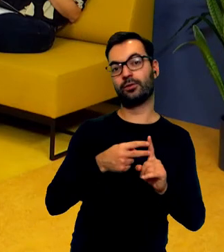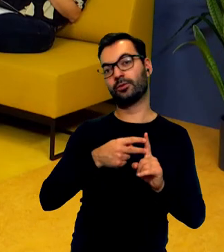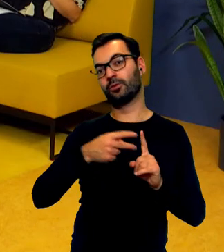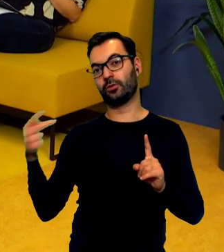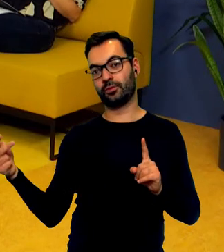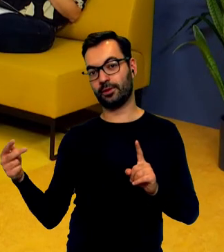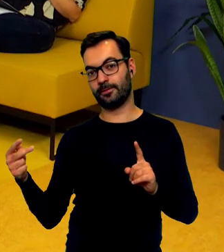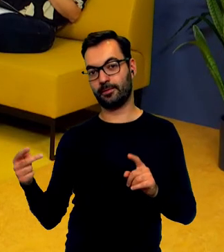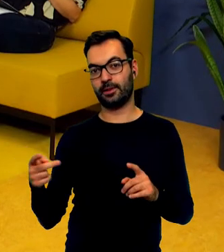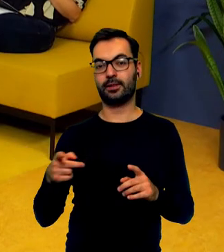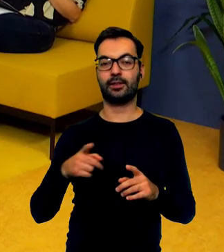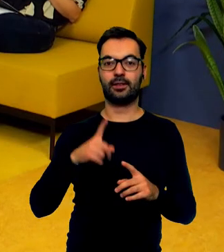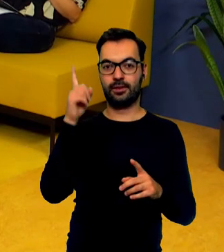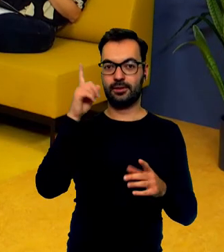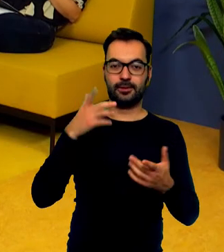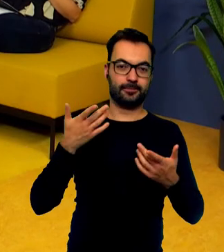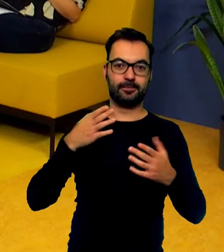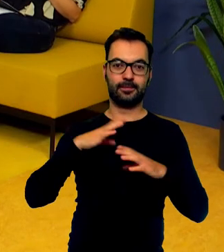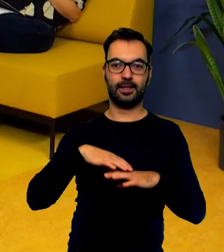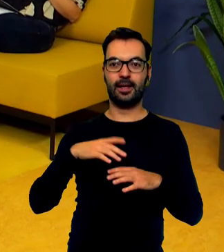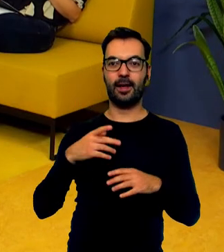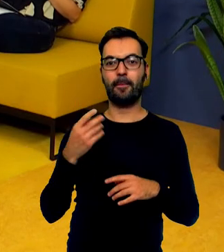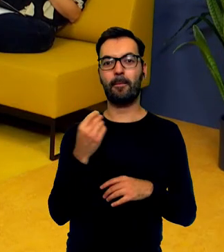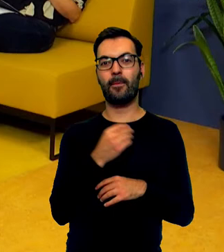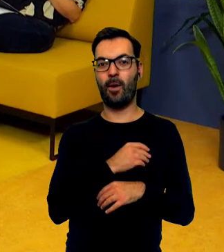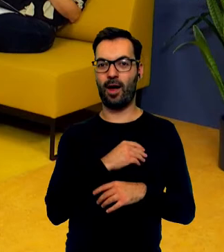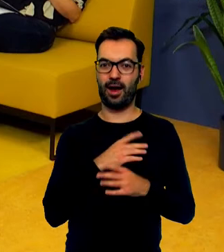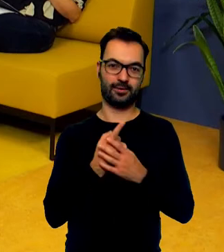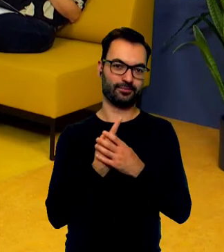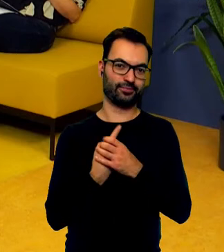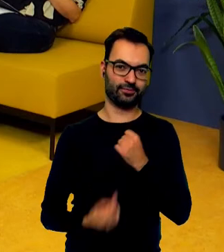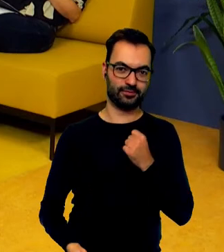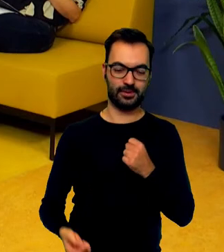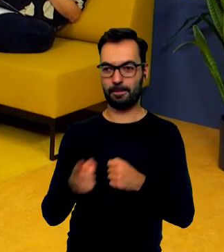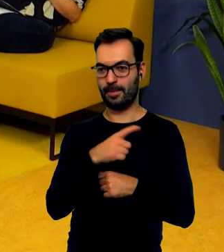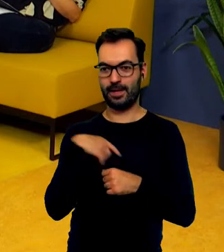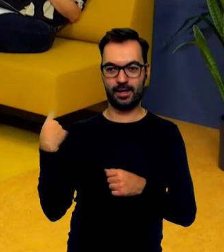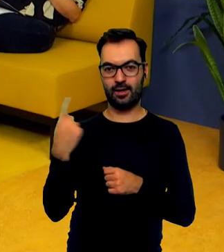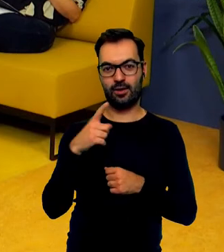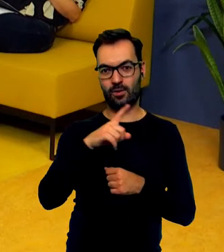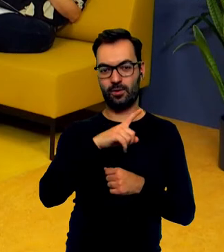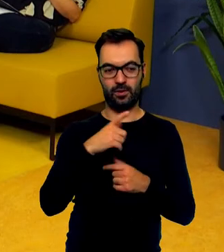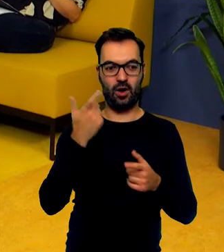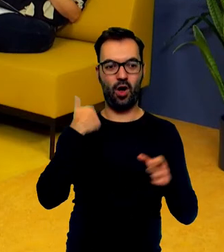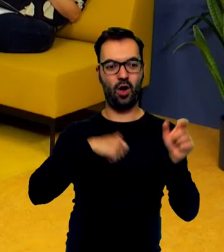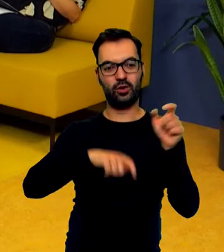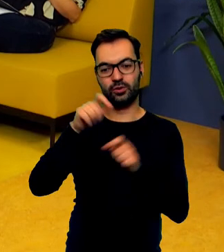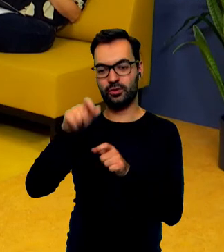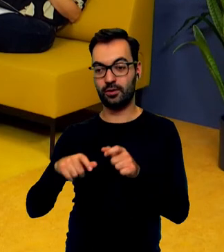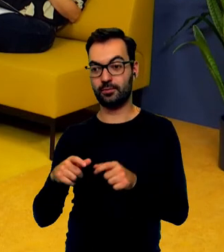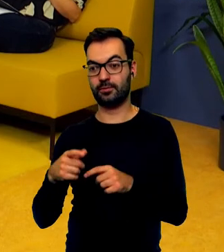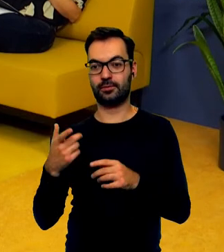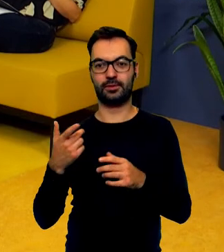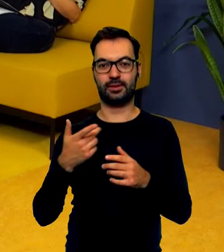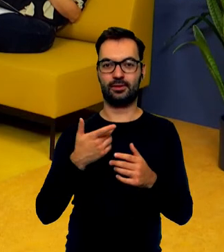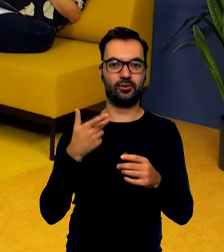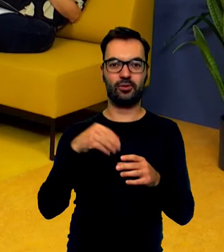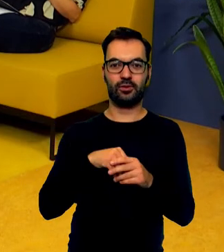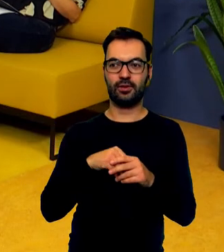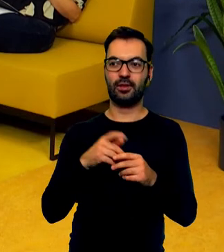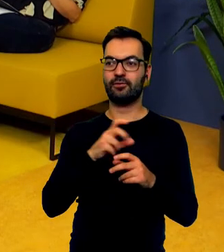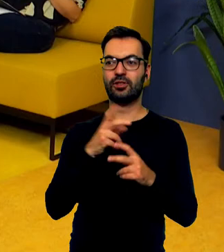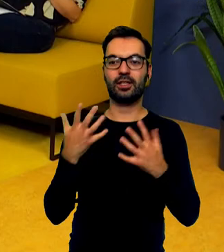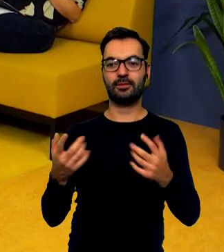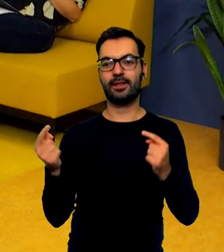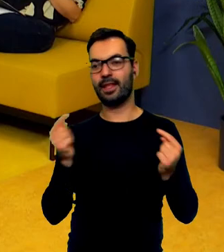na demoralizację taką daleko idącą nas jako podmiotów, nie wiem, debaty publicznej,